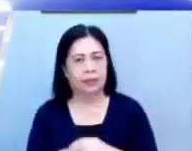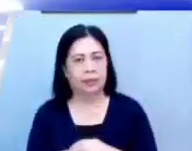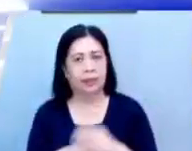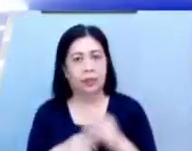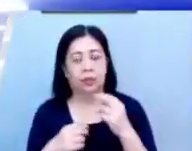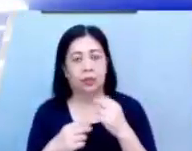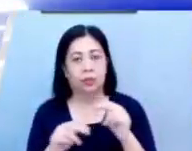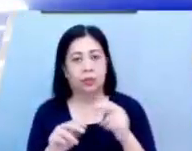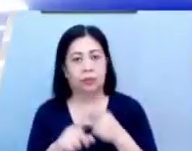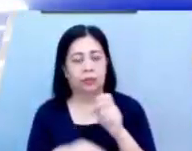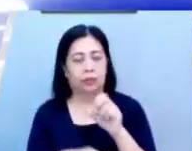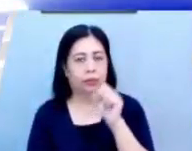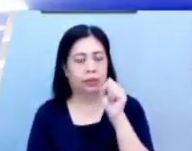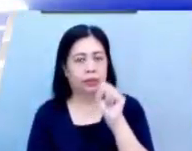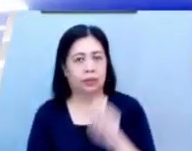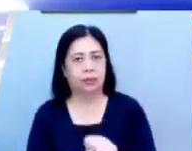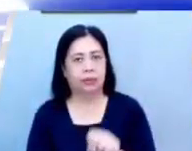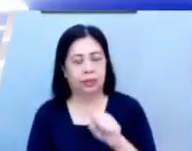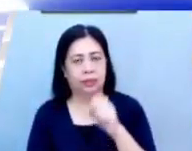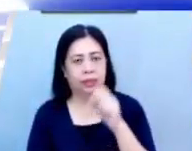Tagalog. Paul?